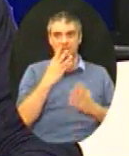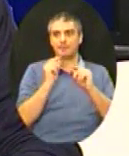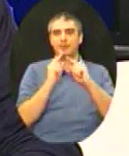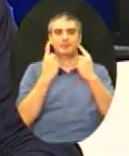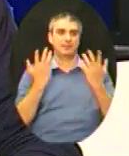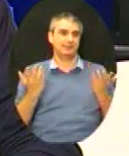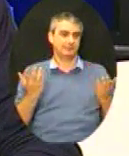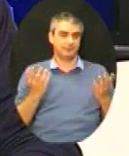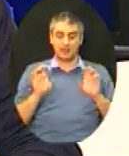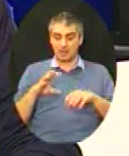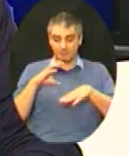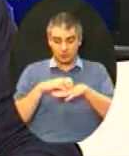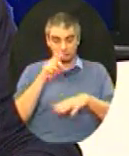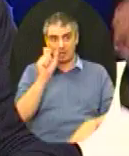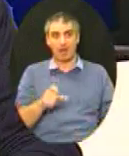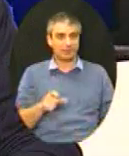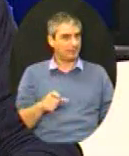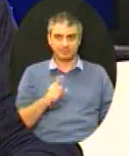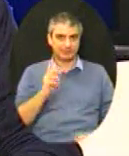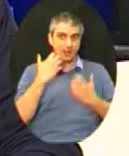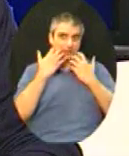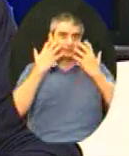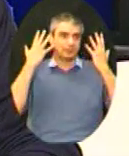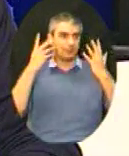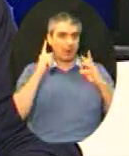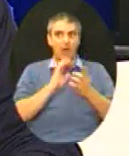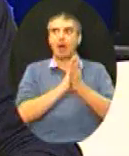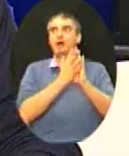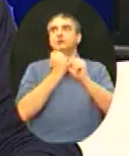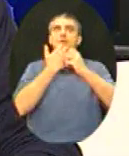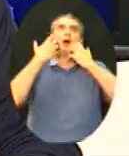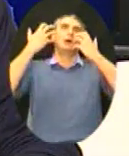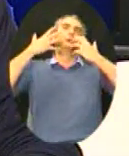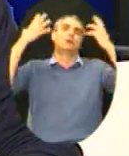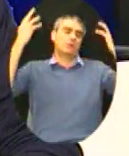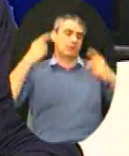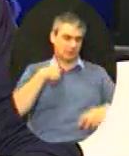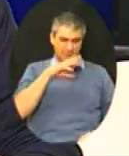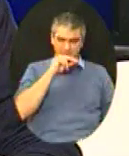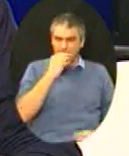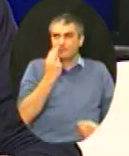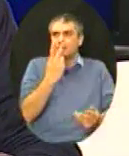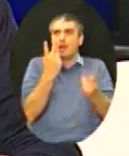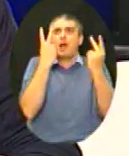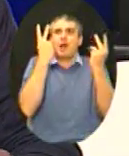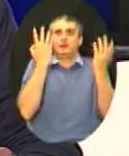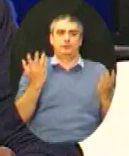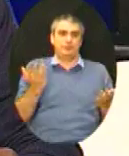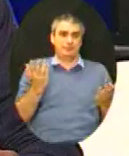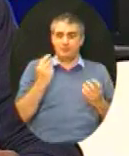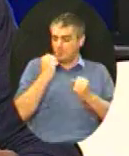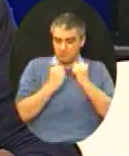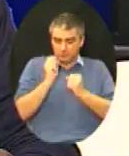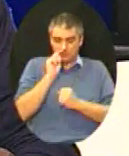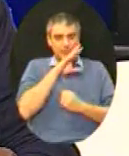מקרים ש... כלב נושך אדם, זה לא כזה סיפור, ובאמת הפכו את זה לכזה סיפור, אנחנו מתעסקים עם דברים כל כך חשובים,